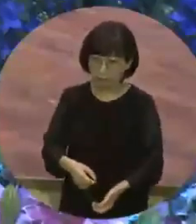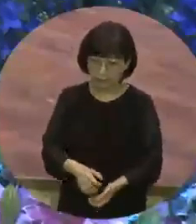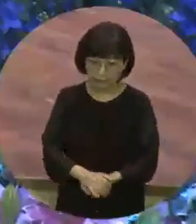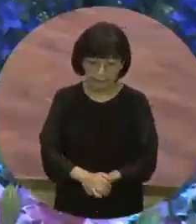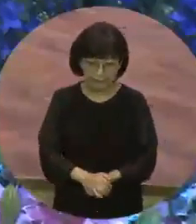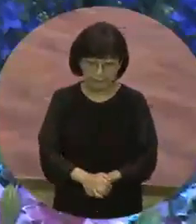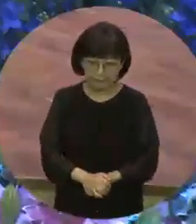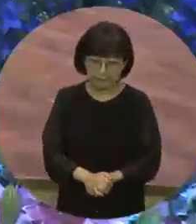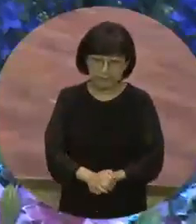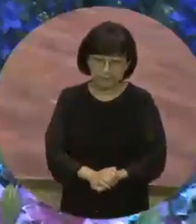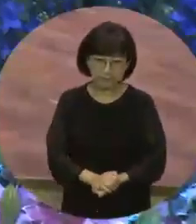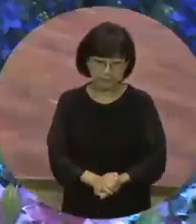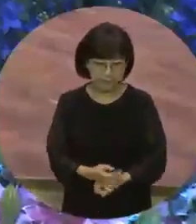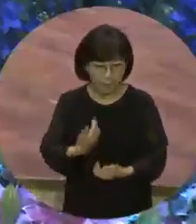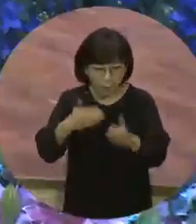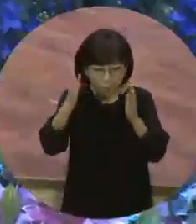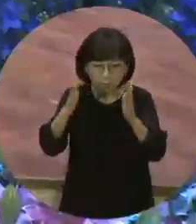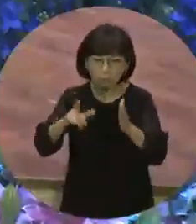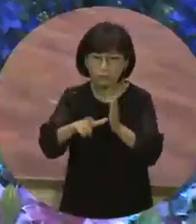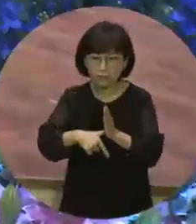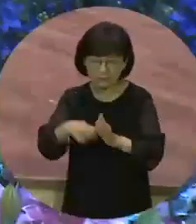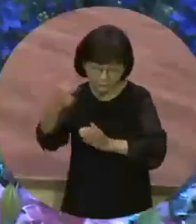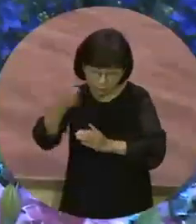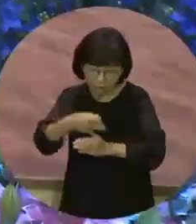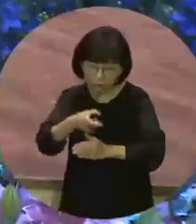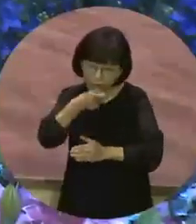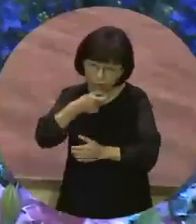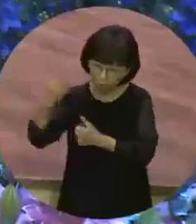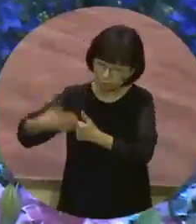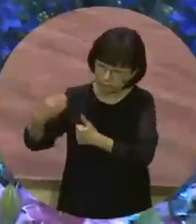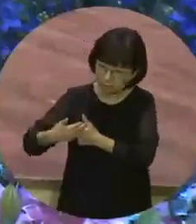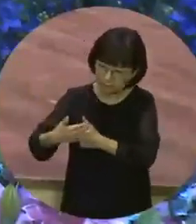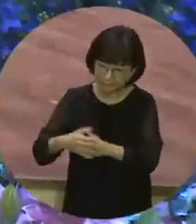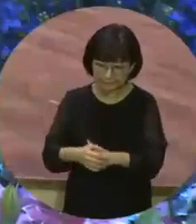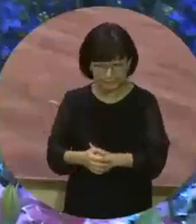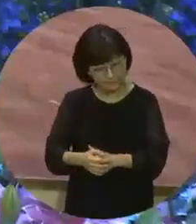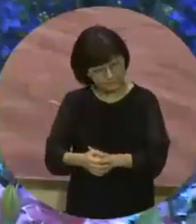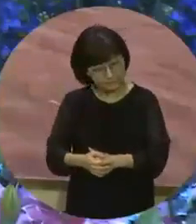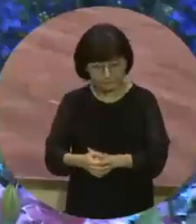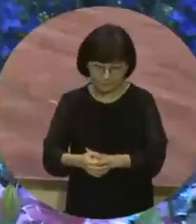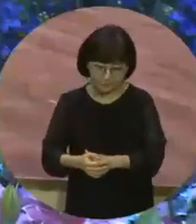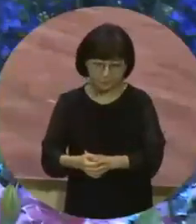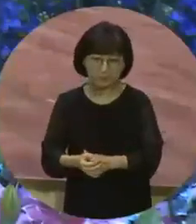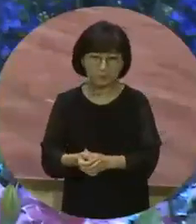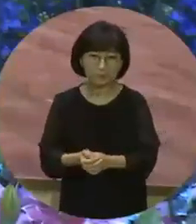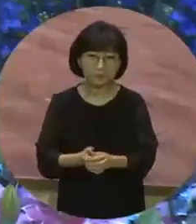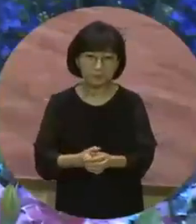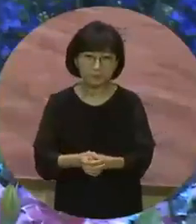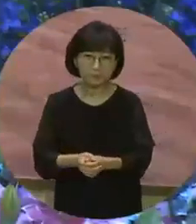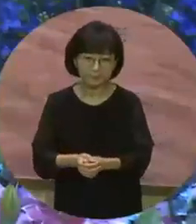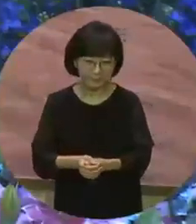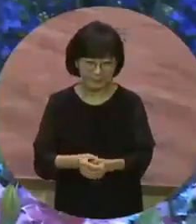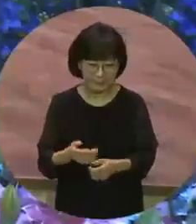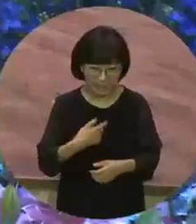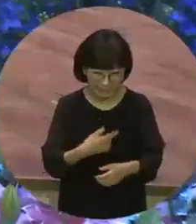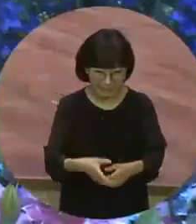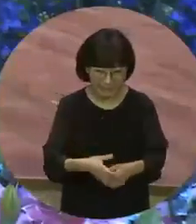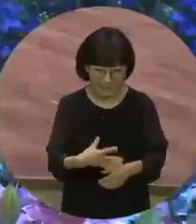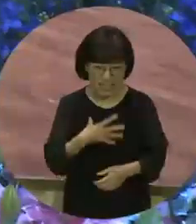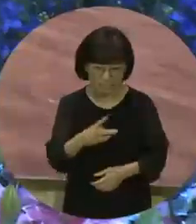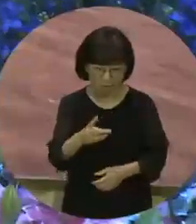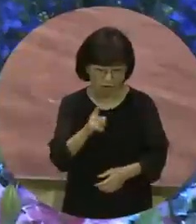번 하다가 자꾸 공부해야 되는데, 물독을 하니까, 함부로 그랬을까? 물을 떠주는데 가가지고 막, 구중물을 막,